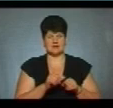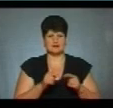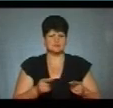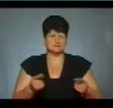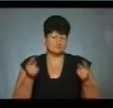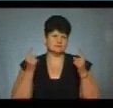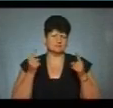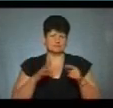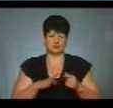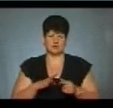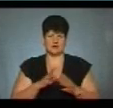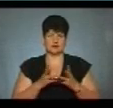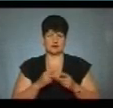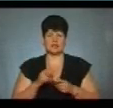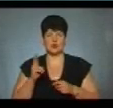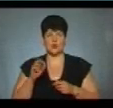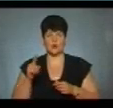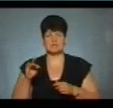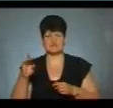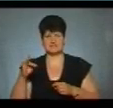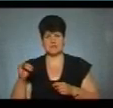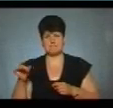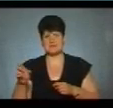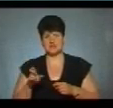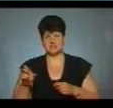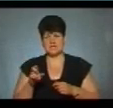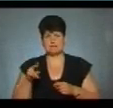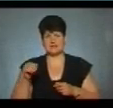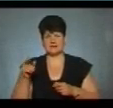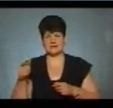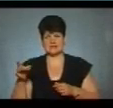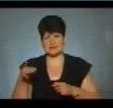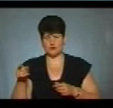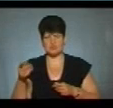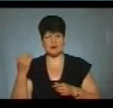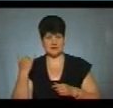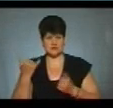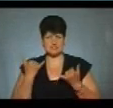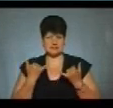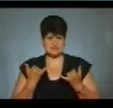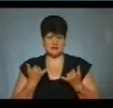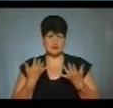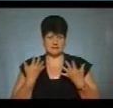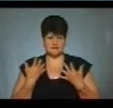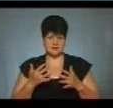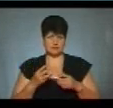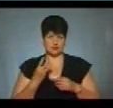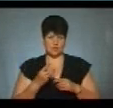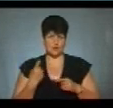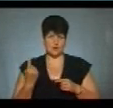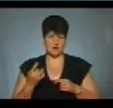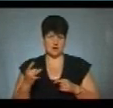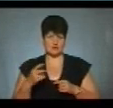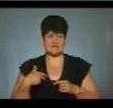значна кількість опадів. Це було в Козівському, Бережанському, Підгаїцькому районах раніше. Зараз воно, кажу, по цих трьох районах